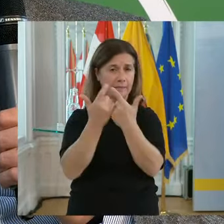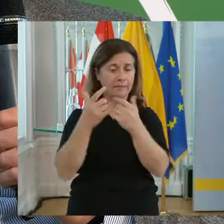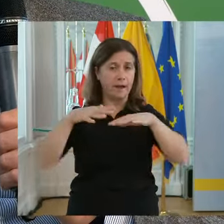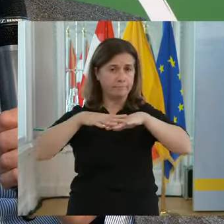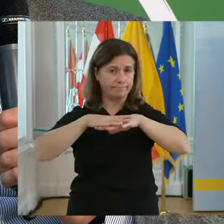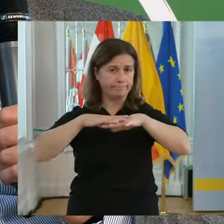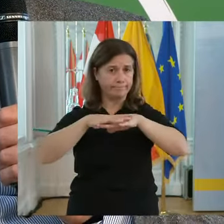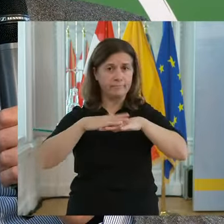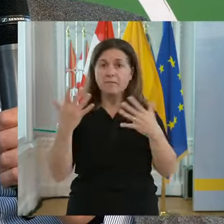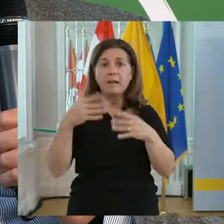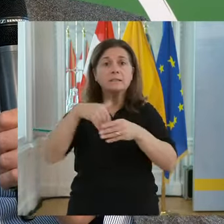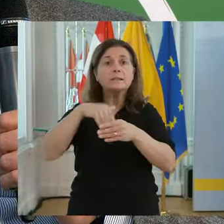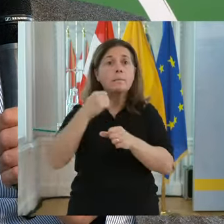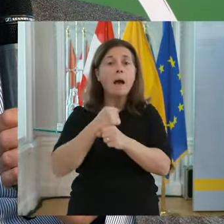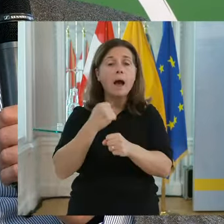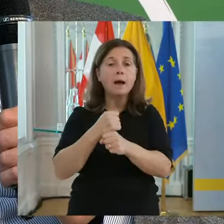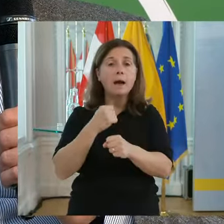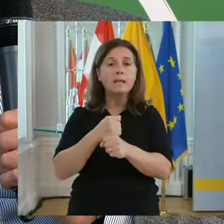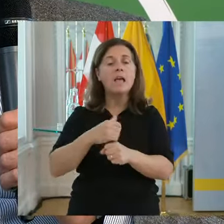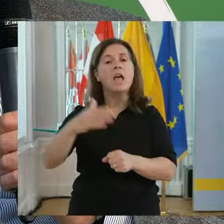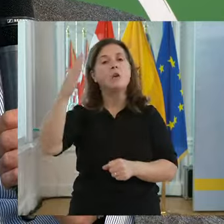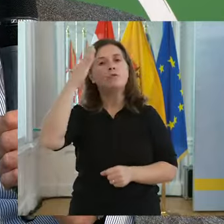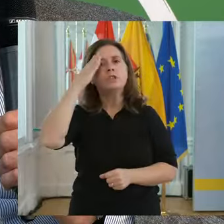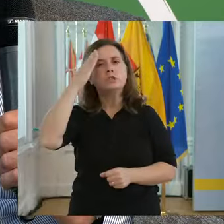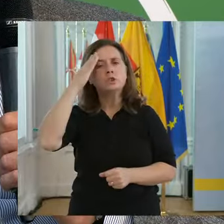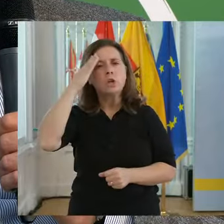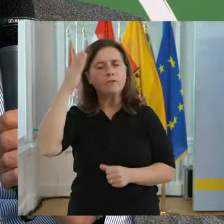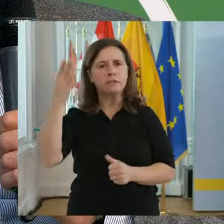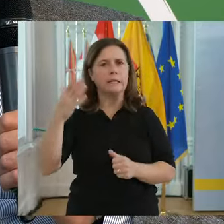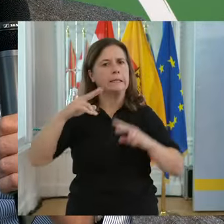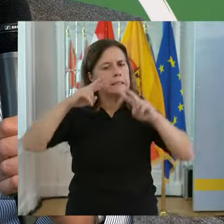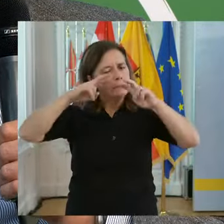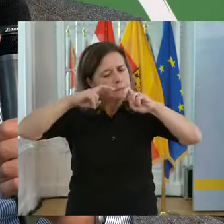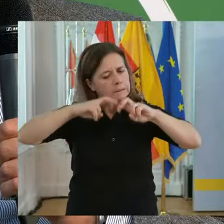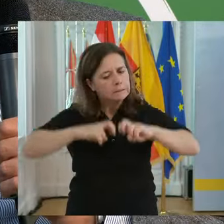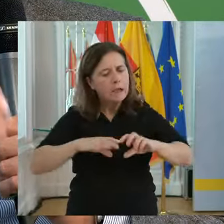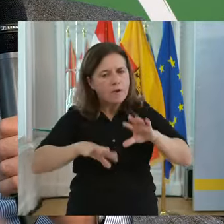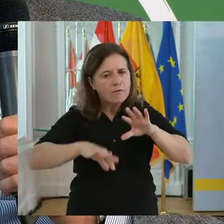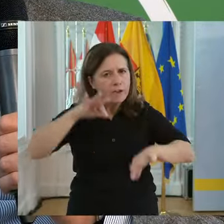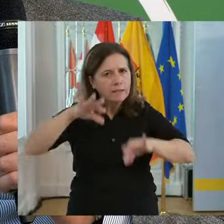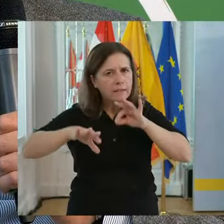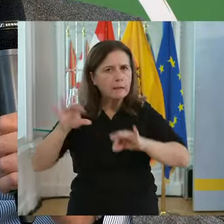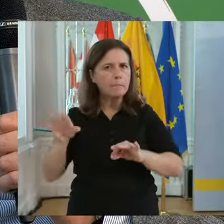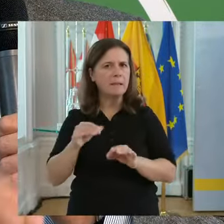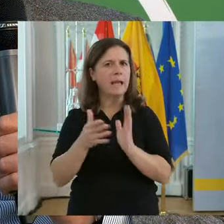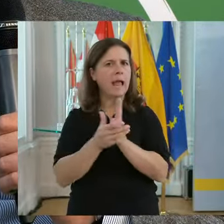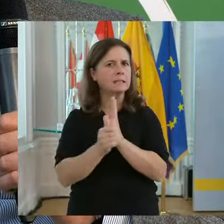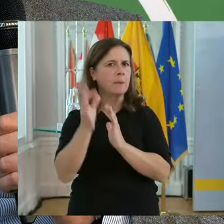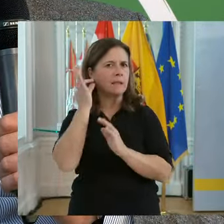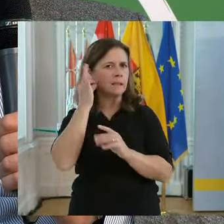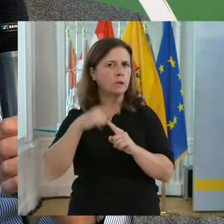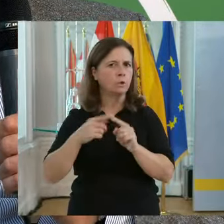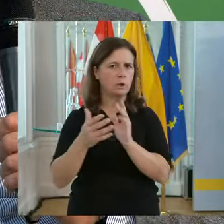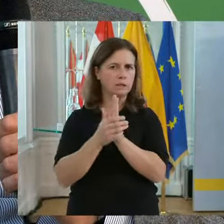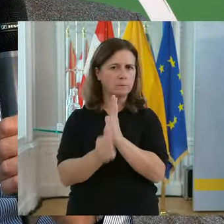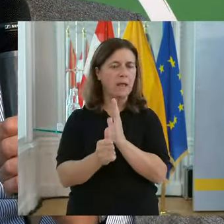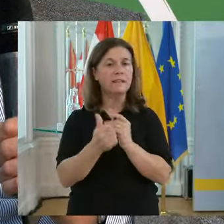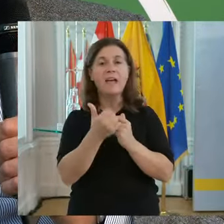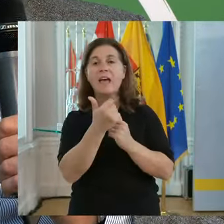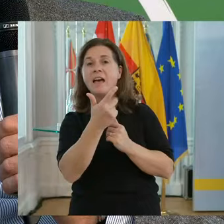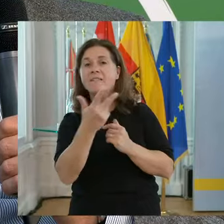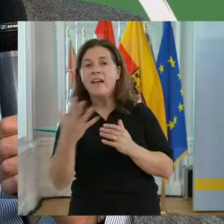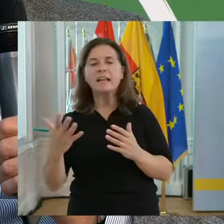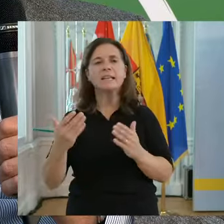nichts anderes, als dass wir wissenschaftlich herausfinden mit unseren Expertinnen und Experten, welche